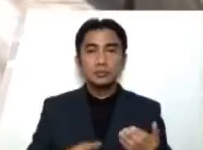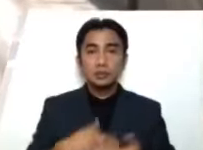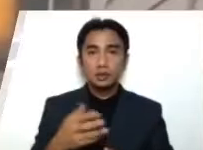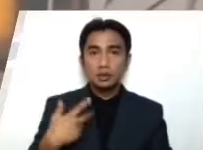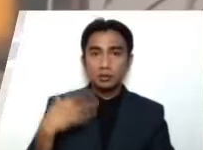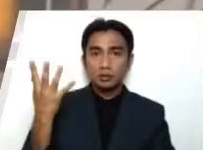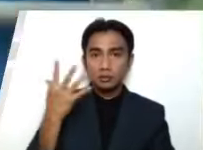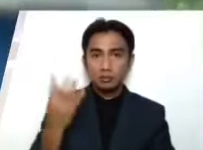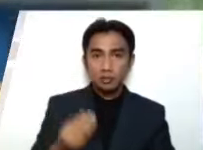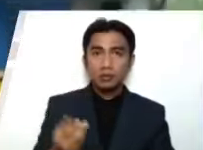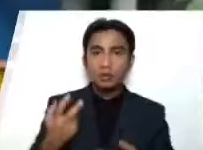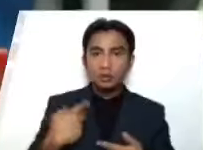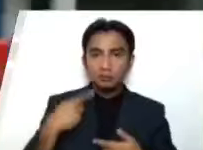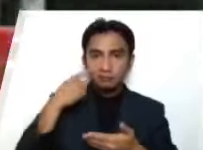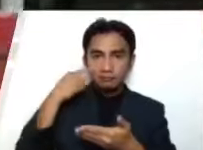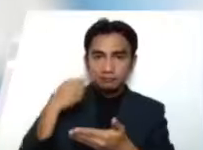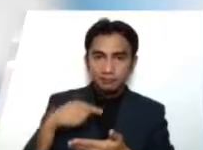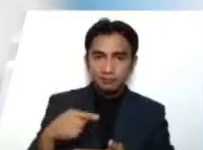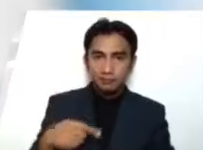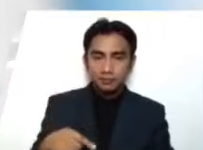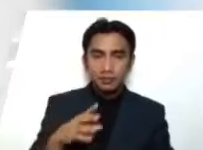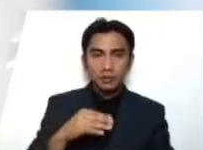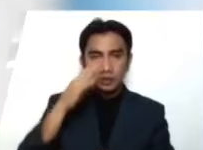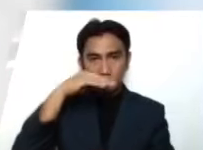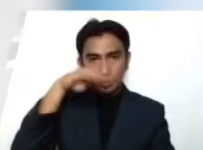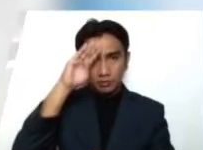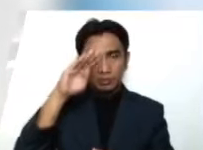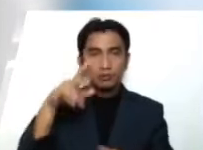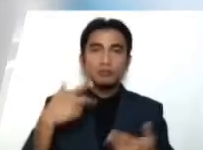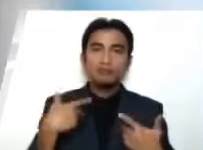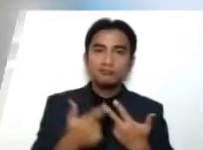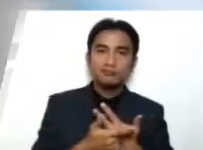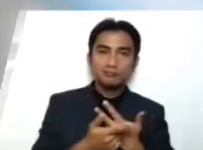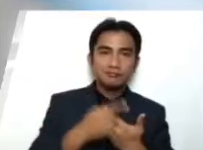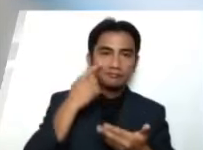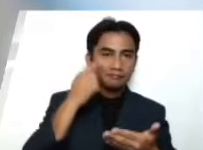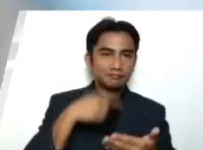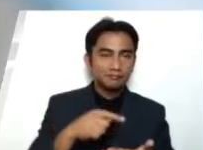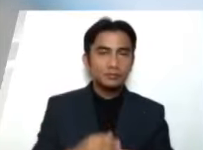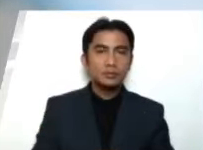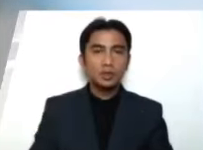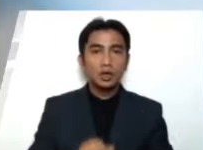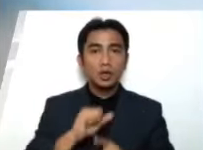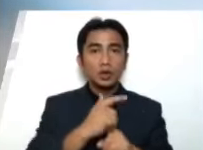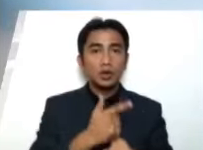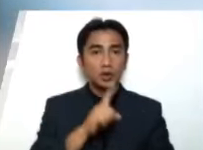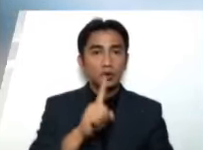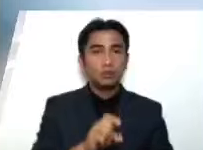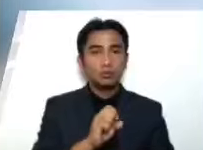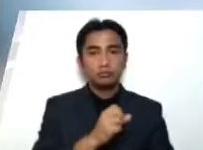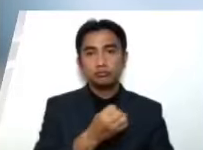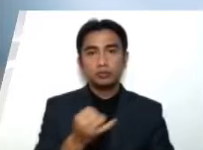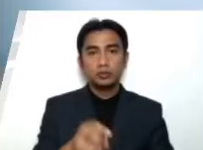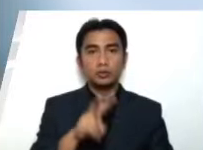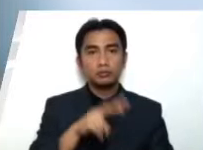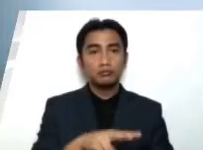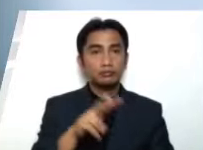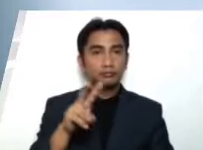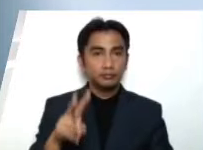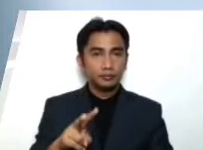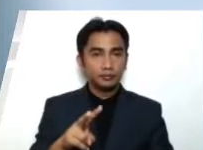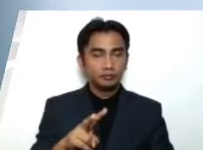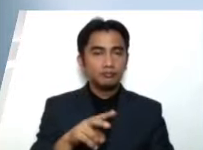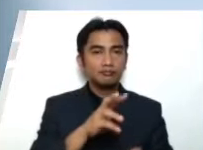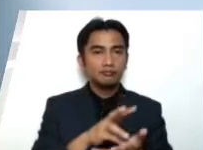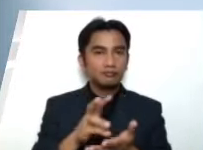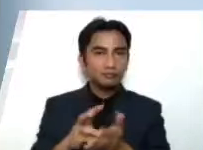Cavite at Calamba, Laguna. As of August 1, 22 probinsya na sa bansa ang may kaso ng ASF